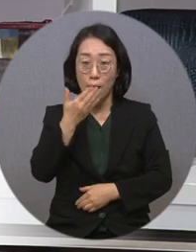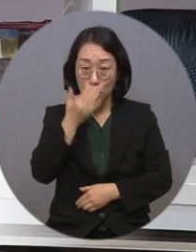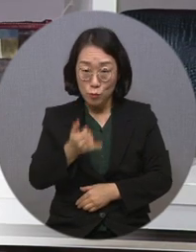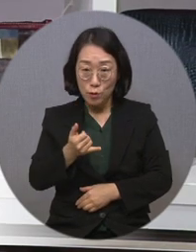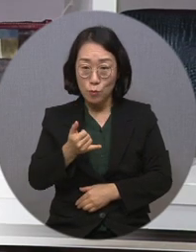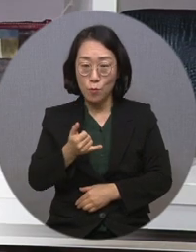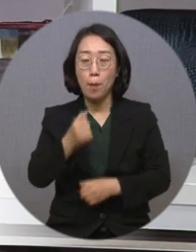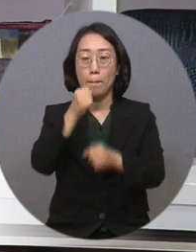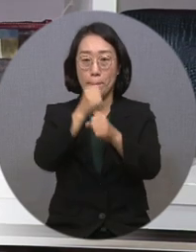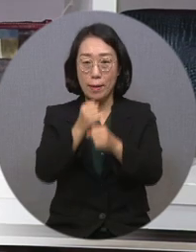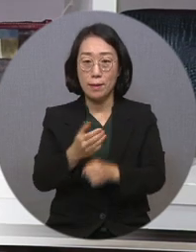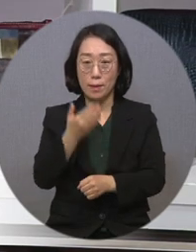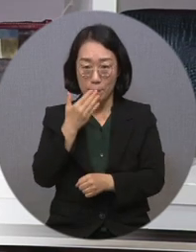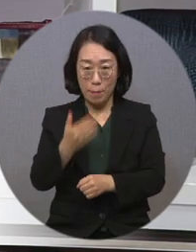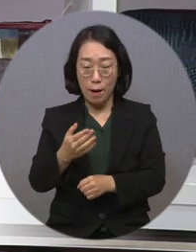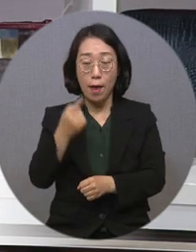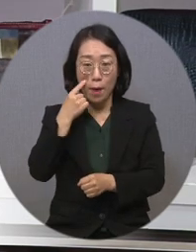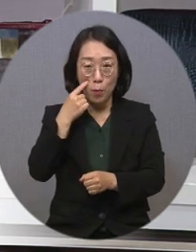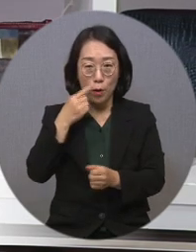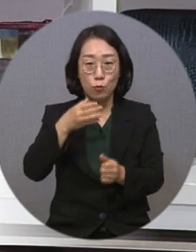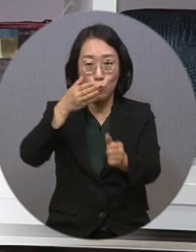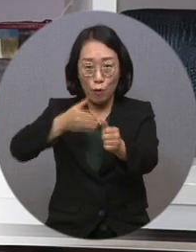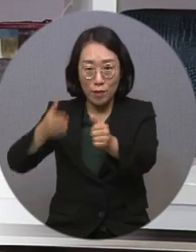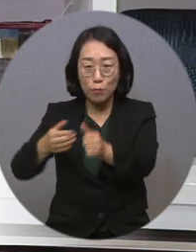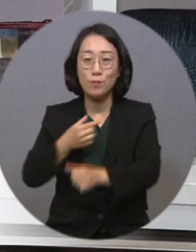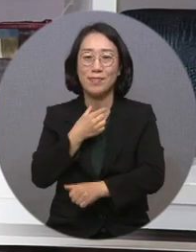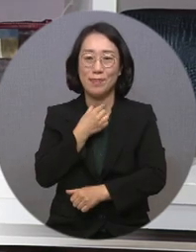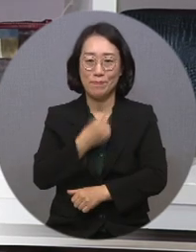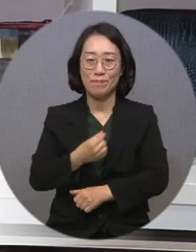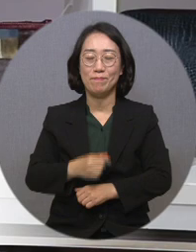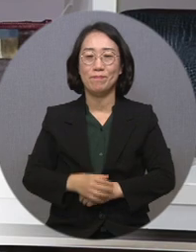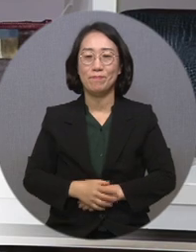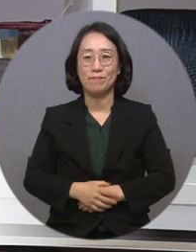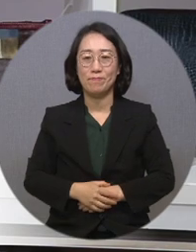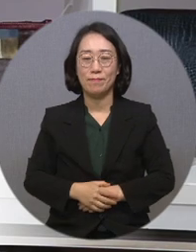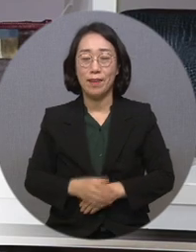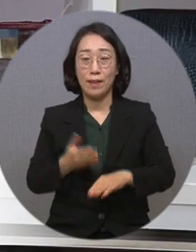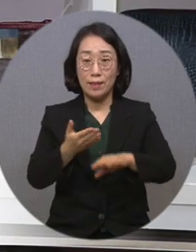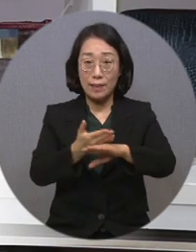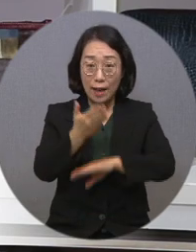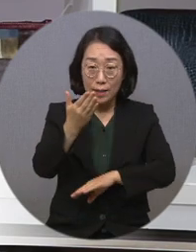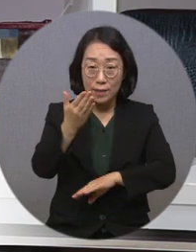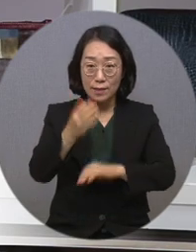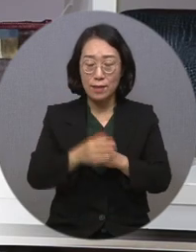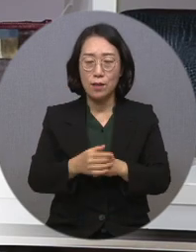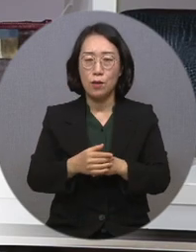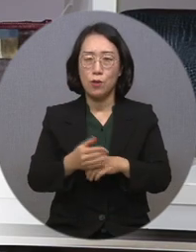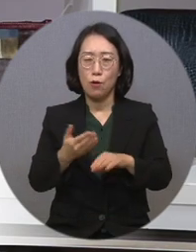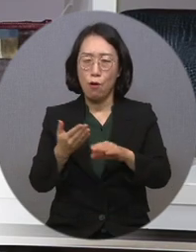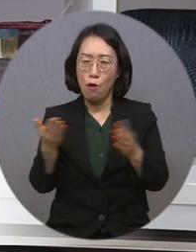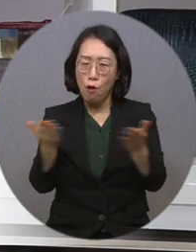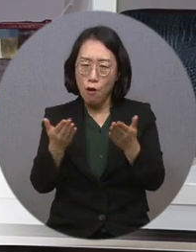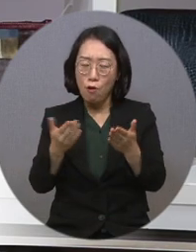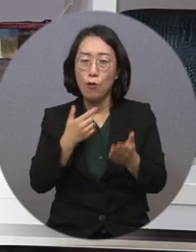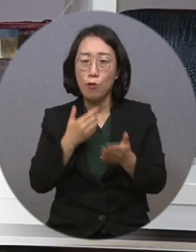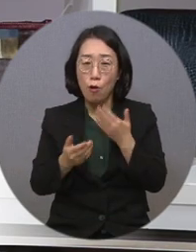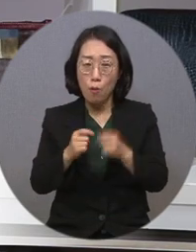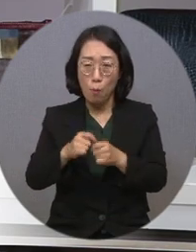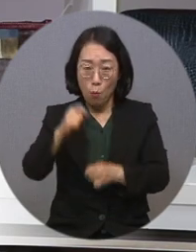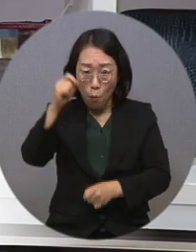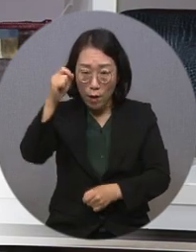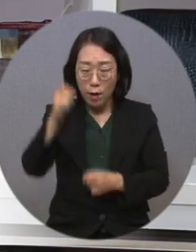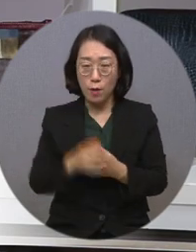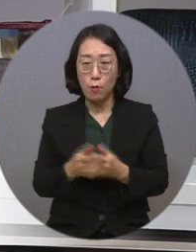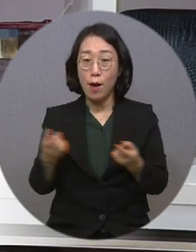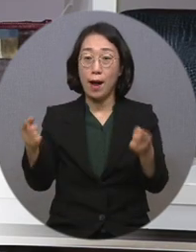누구나 해보라고 권하고 싶은 공예 중에 하나라고 생각을 합니다. 다른 공예들을 오랫동안 해오다 보니까 그런 것들하고